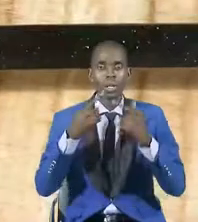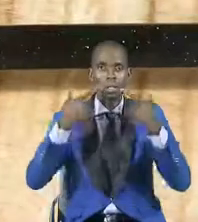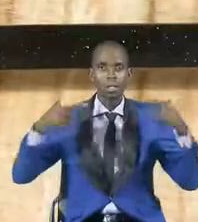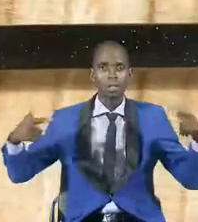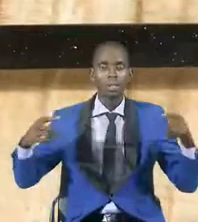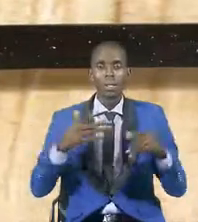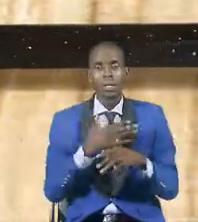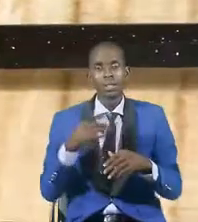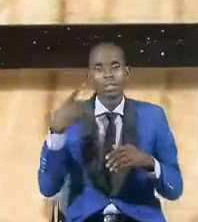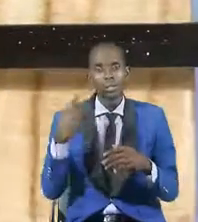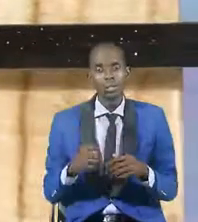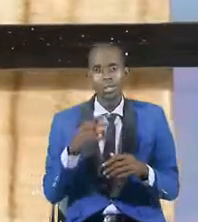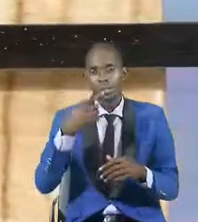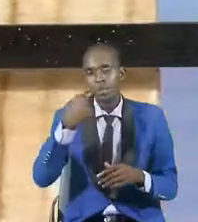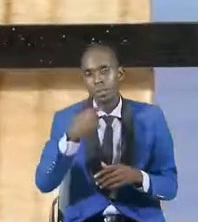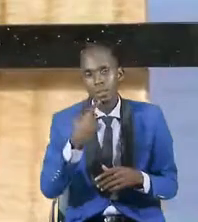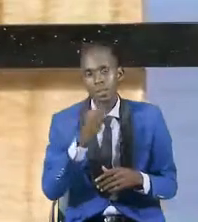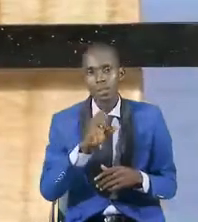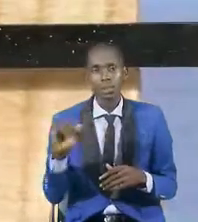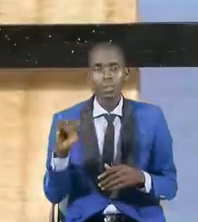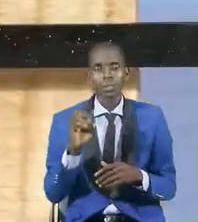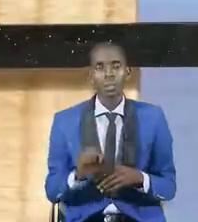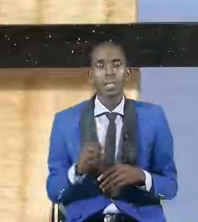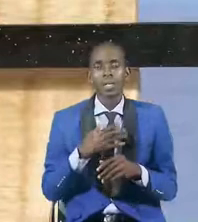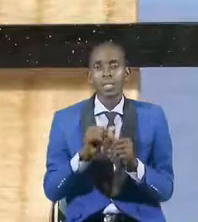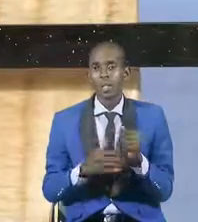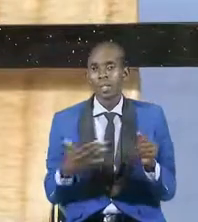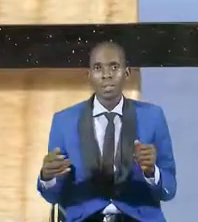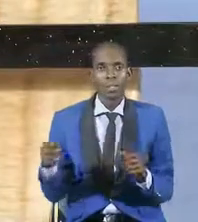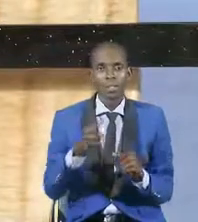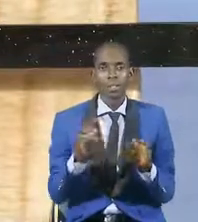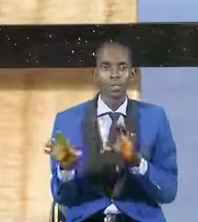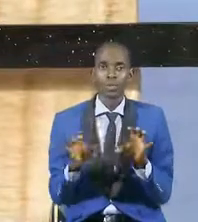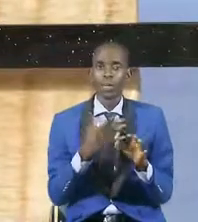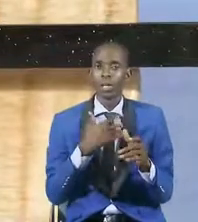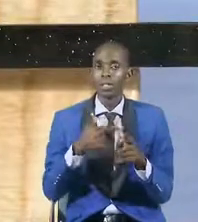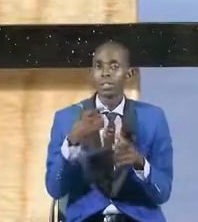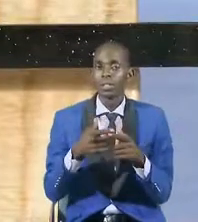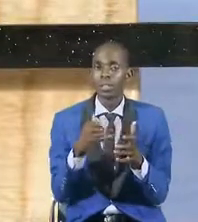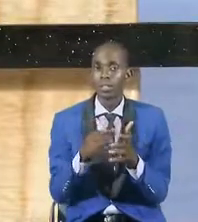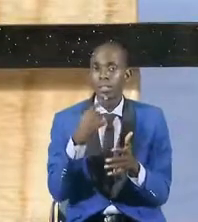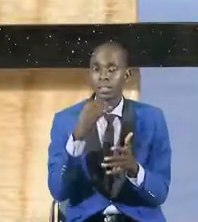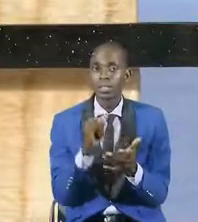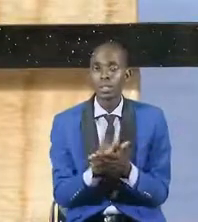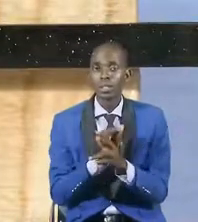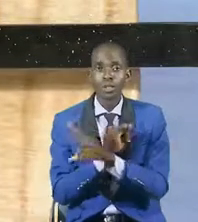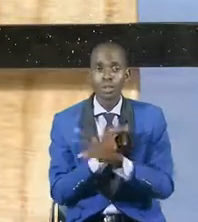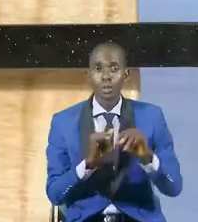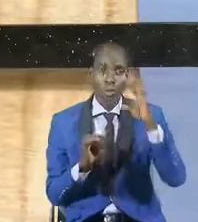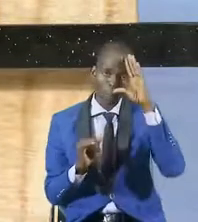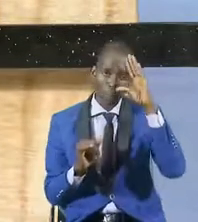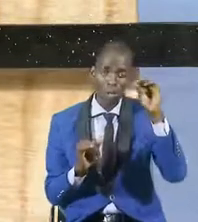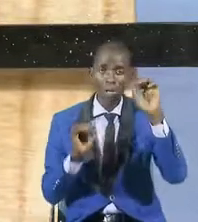volonté, leur langage et les paroles et tout ce qu'ils font. Et puis il s'est dit, et que